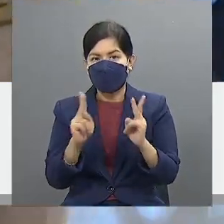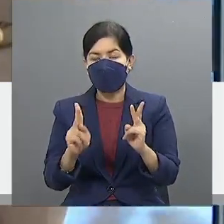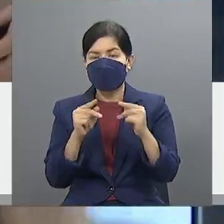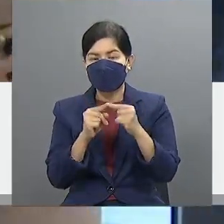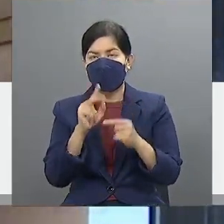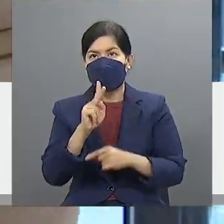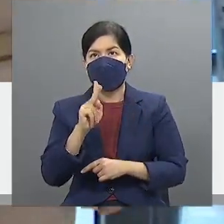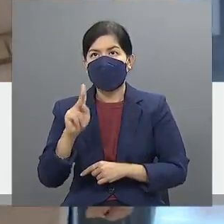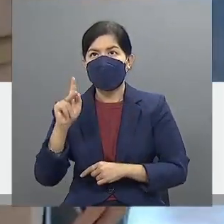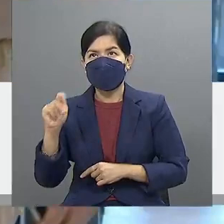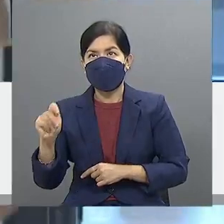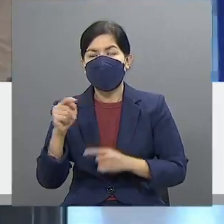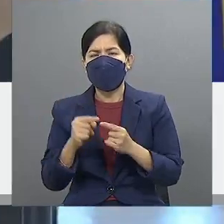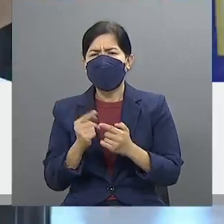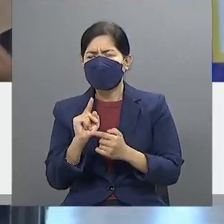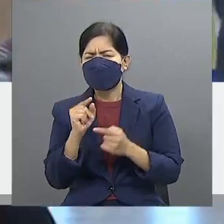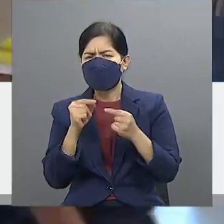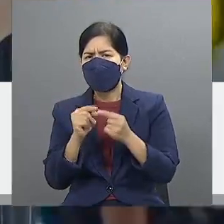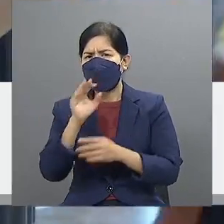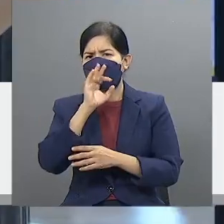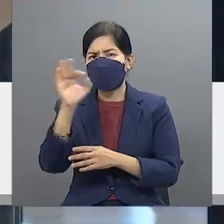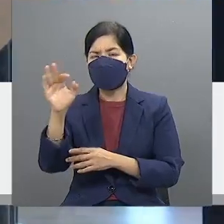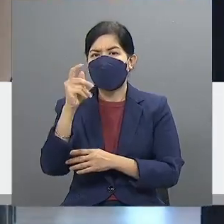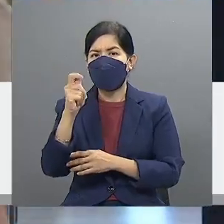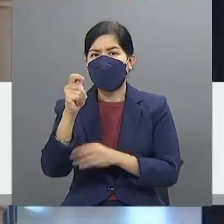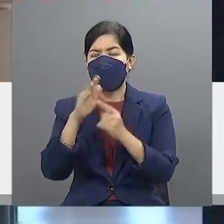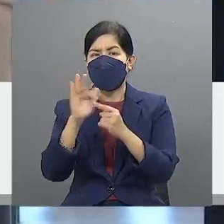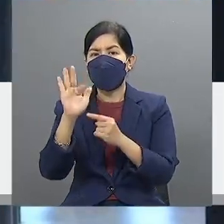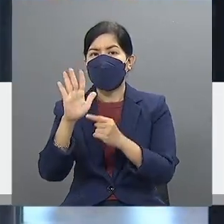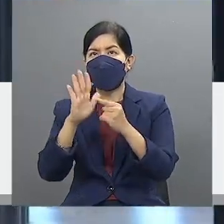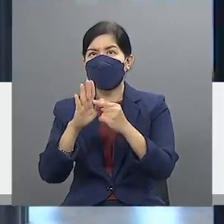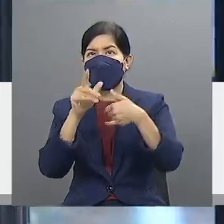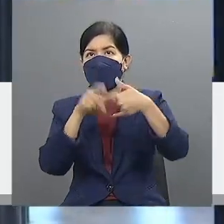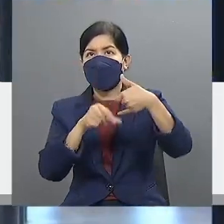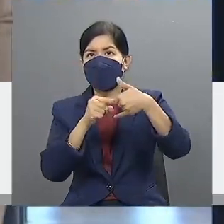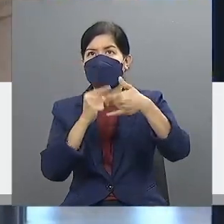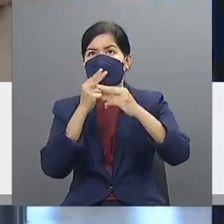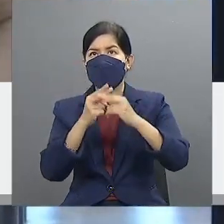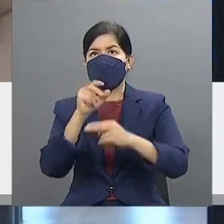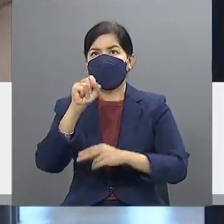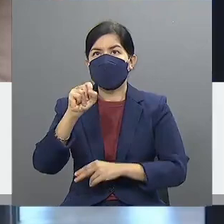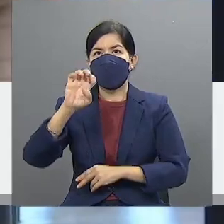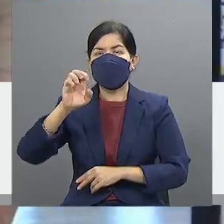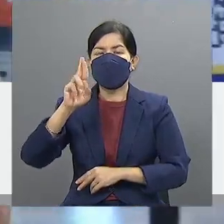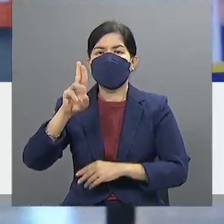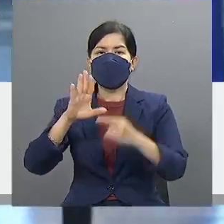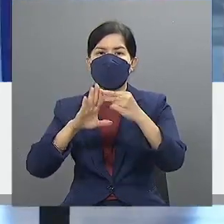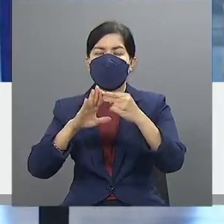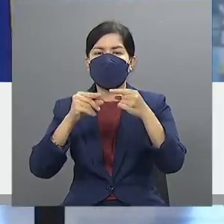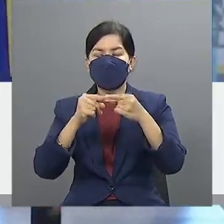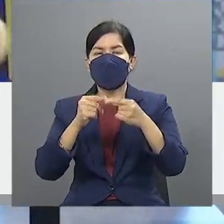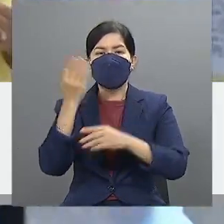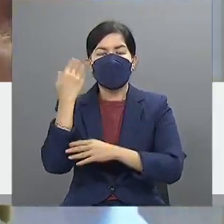ความร้องทุกข์ดำเนินคดีอาญากับคุณศิระเจนจาคะอดีตส.ส.กรุงเทพของพรรคพลังประชารัฐนะคะในกรณี